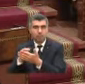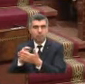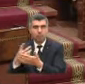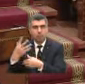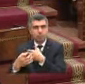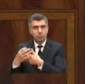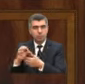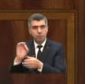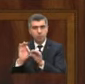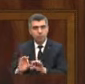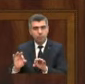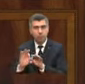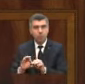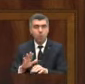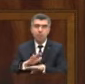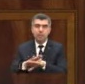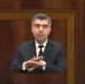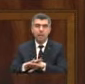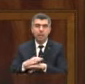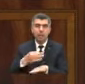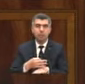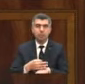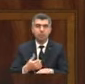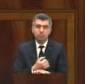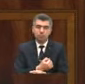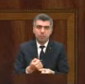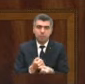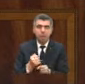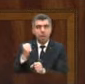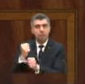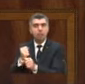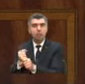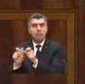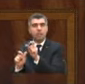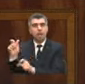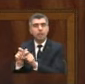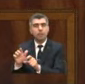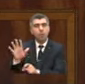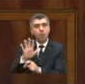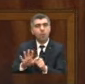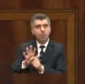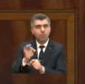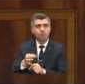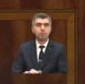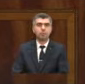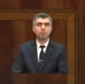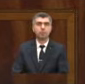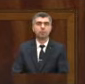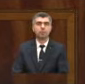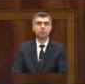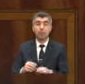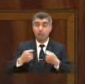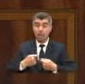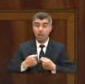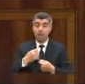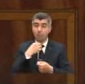سياسة تشغيل ناجعة مما سيساهم في ديمومة خدمات صناديق الحماية الاجتماعية. السيد الرئيس، راه الديمومة ديال